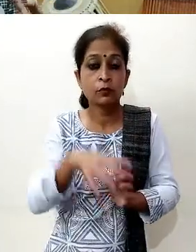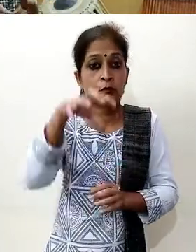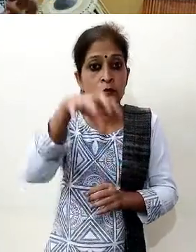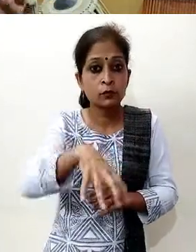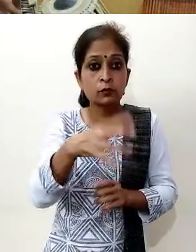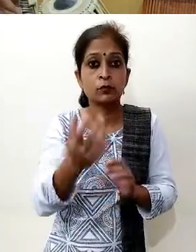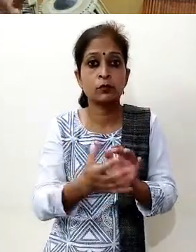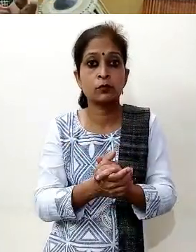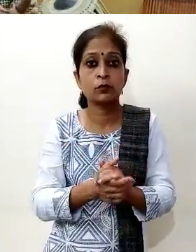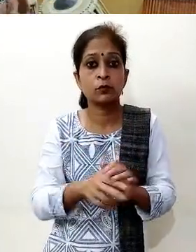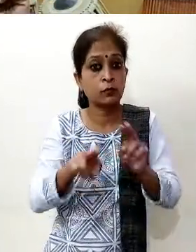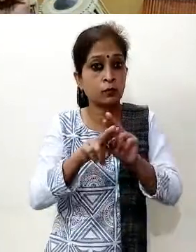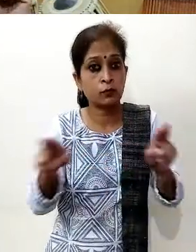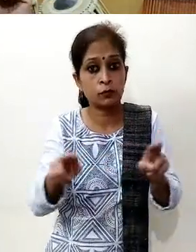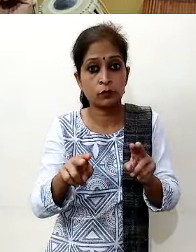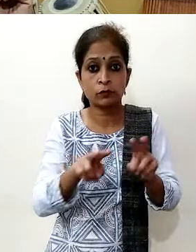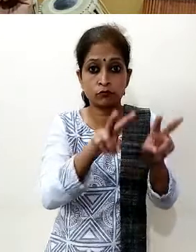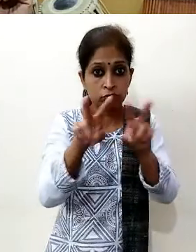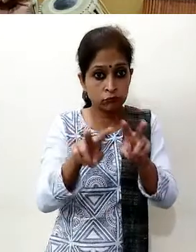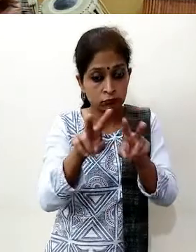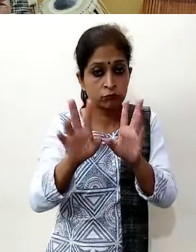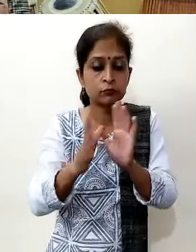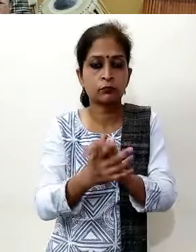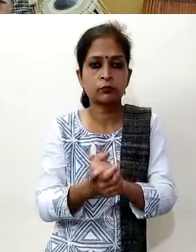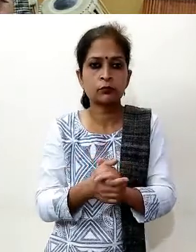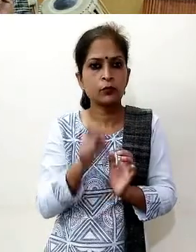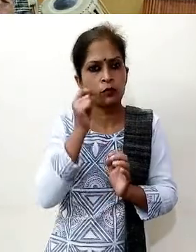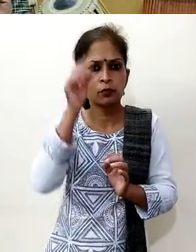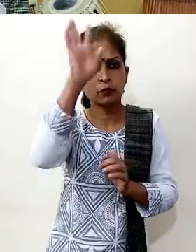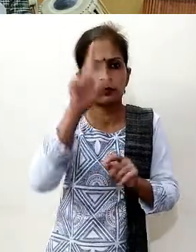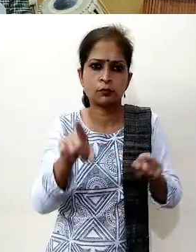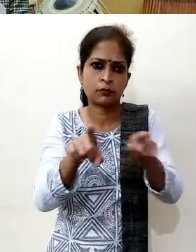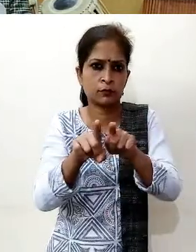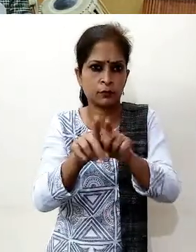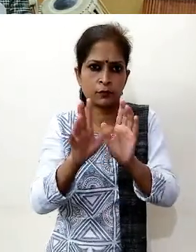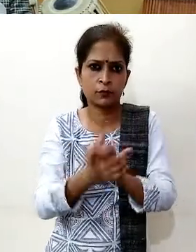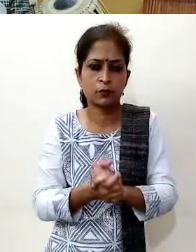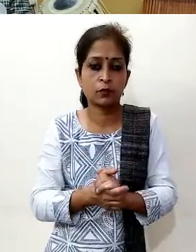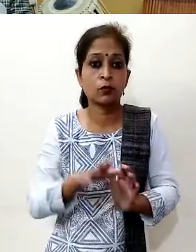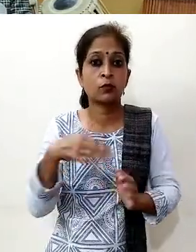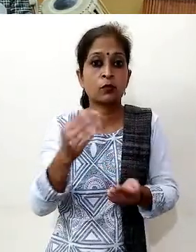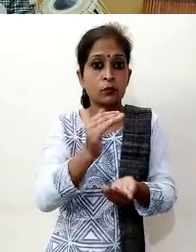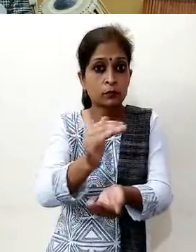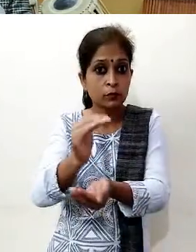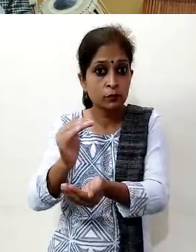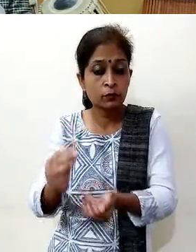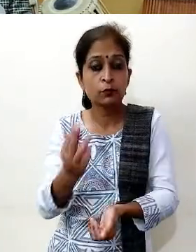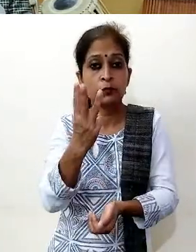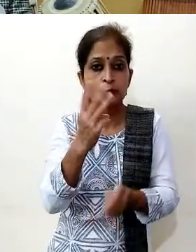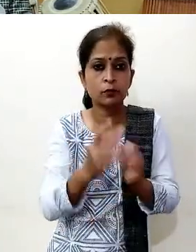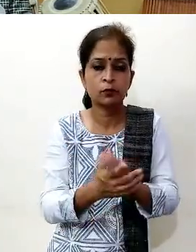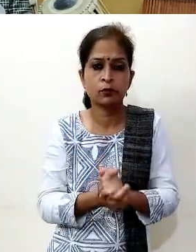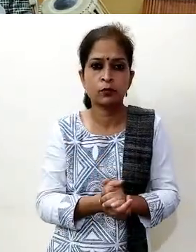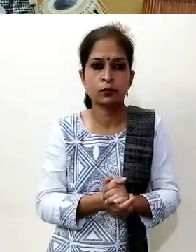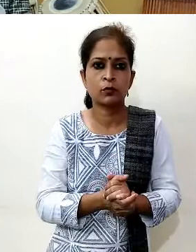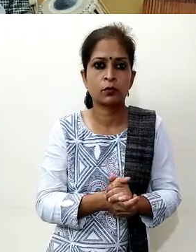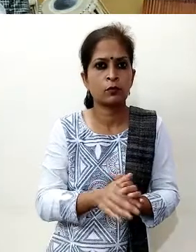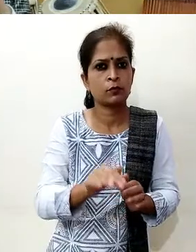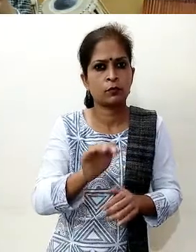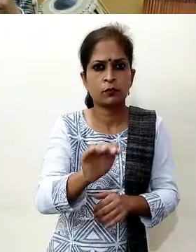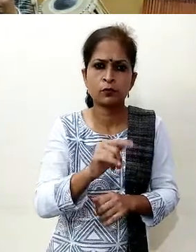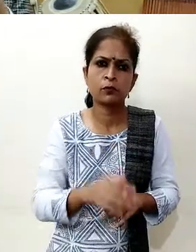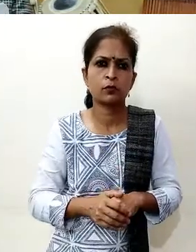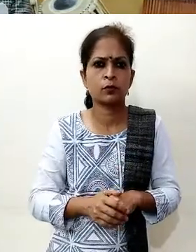धारण, राजा का जो स्टेटस होता है। ये 3 बच्चे जो हो गए, इसमें साधारण बच्चा एक हो गया जो कि